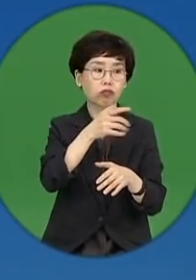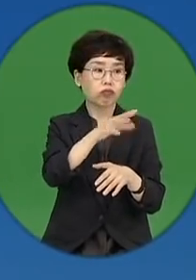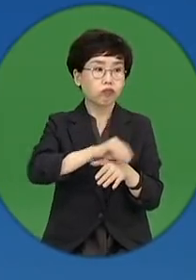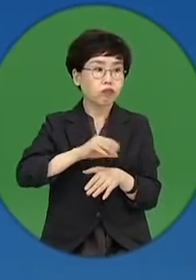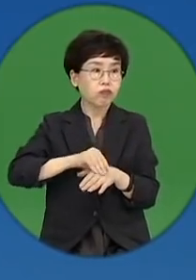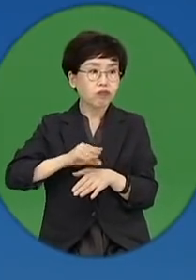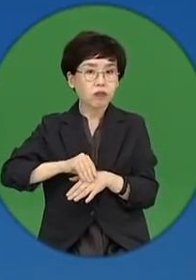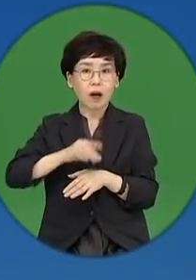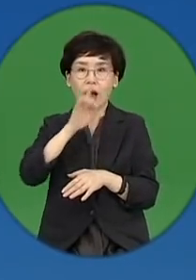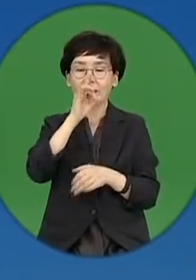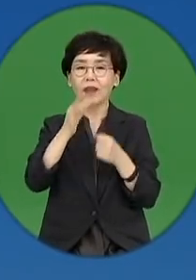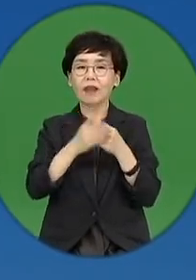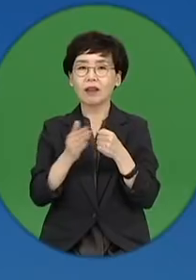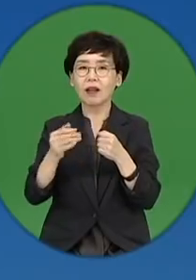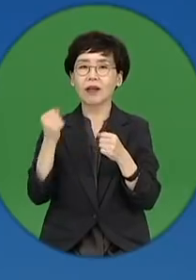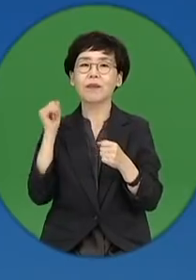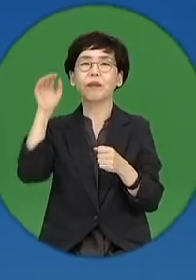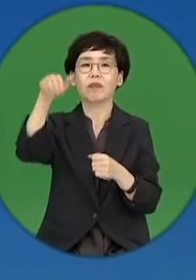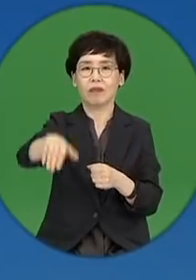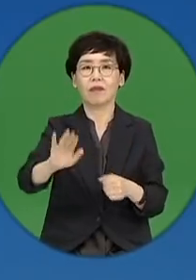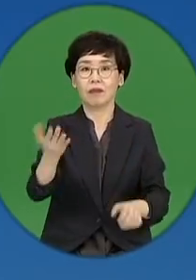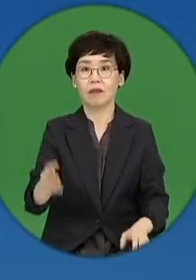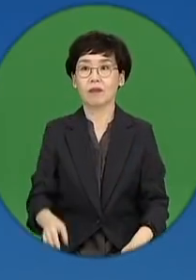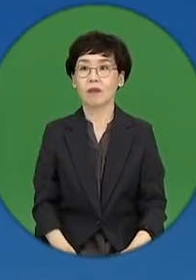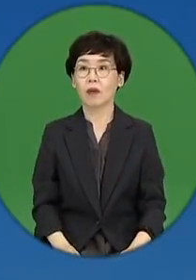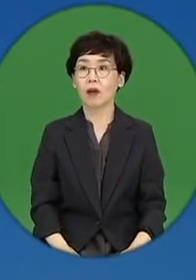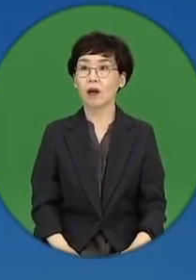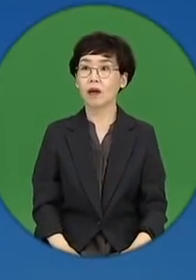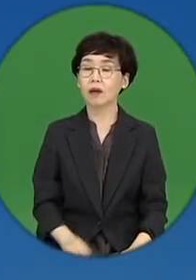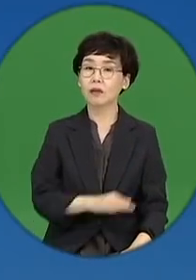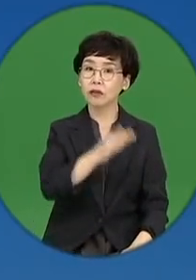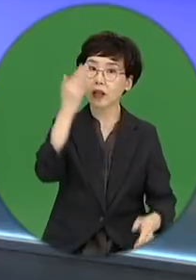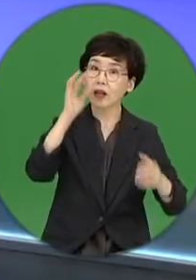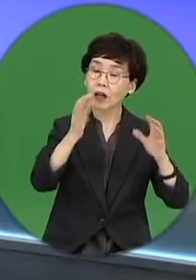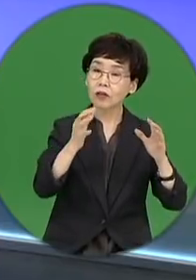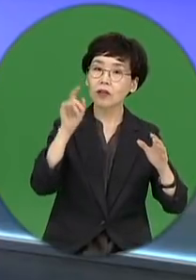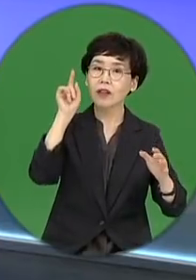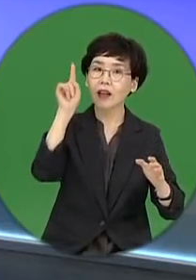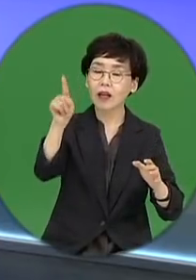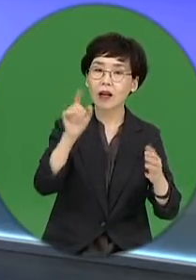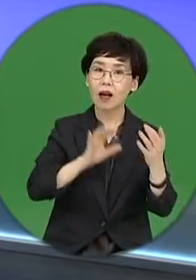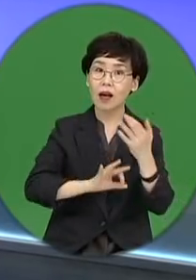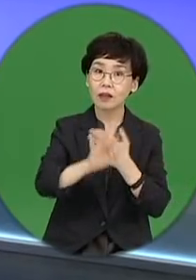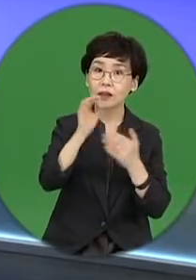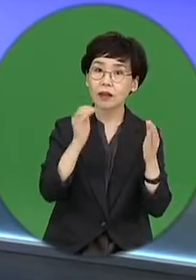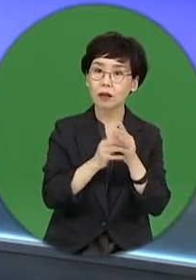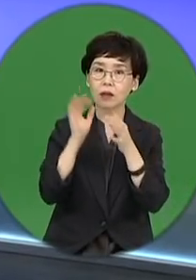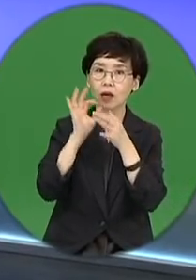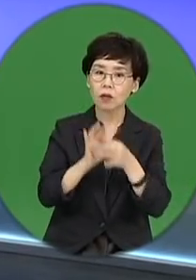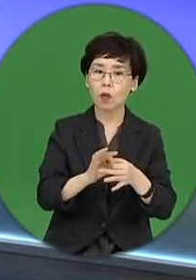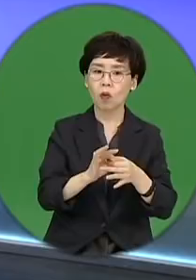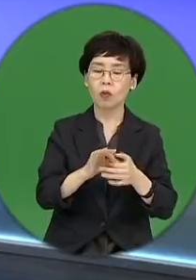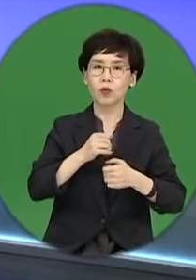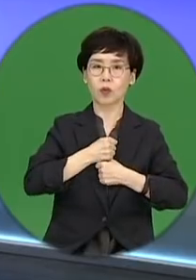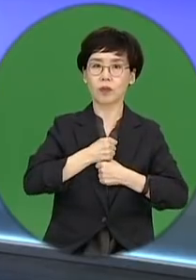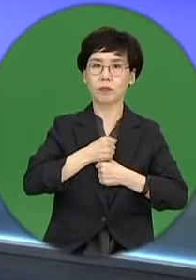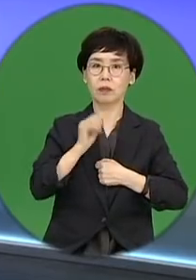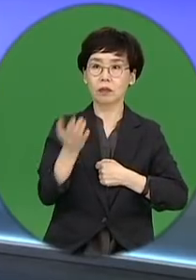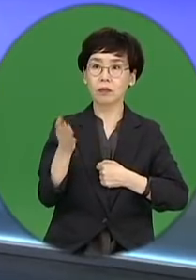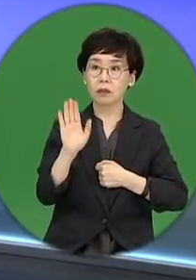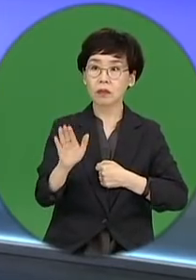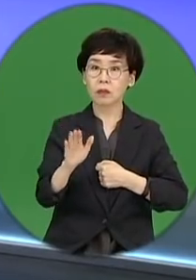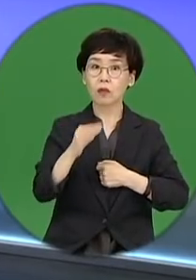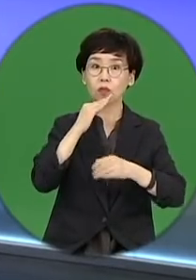안 되니까 급격하게 약화돼 버리죠. 그러면 우리나라도 지금 내일 아침까지는 긴장을 해야 되는데, 그렇죠. 긴장을 해야